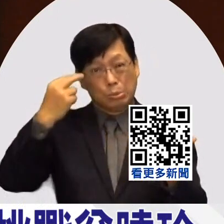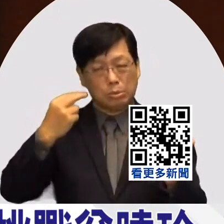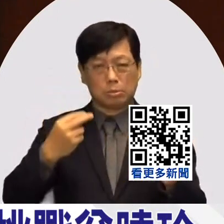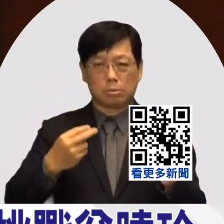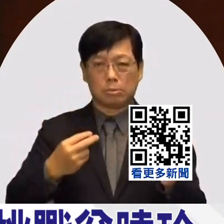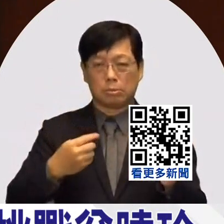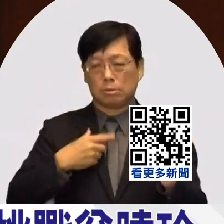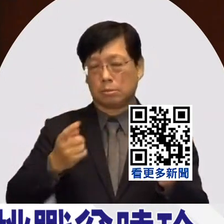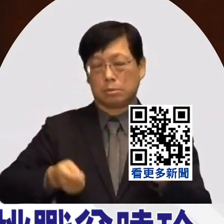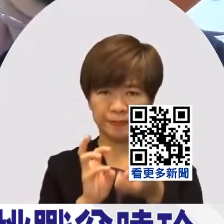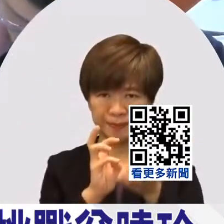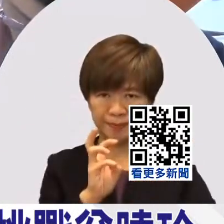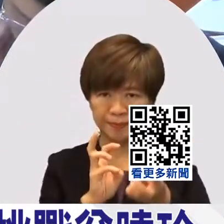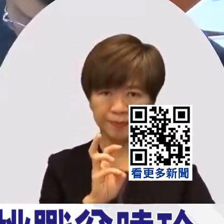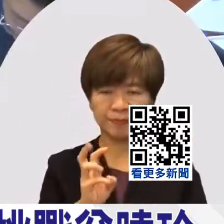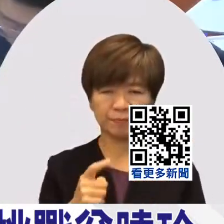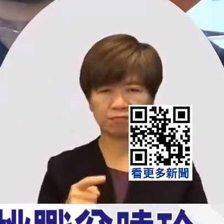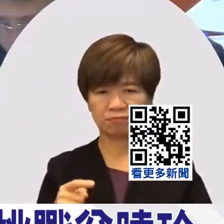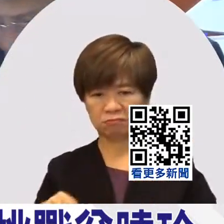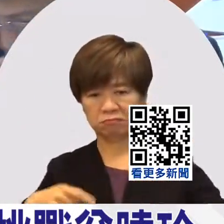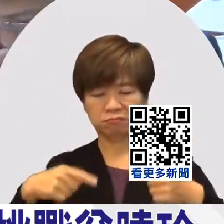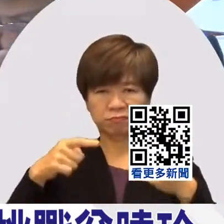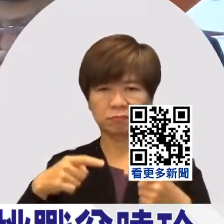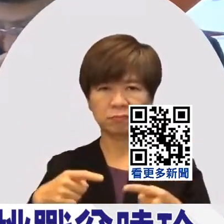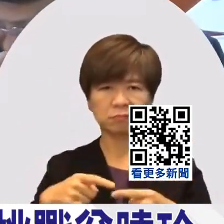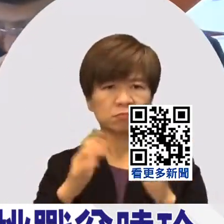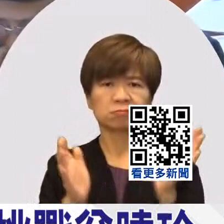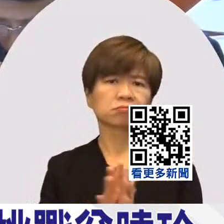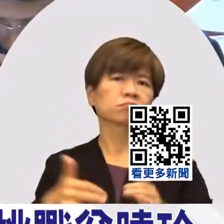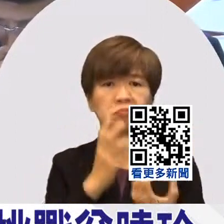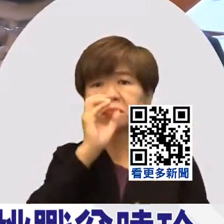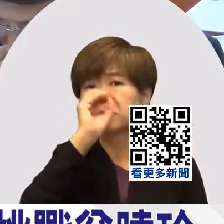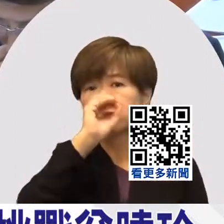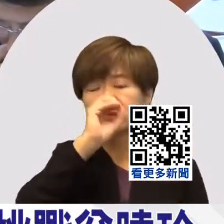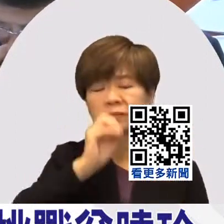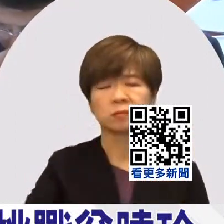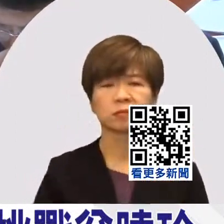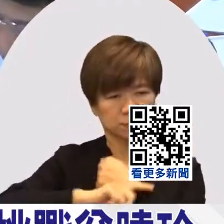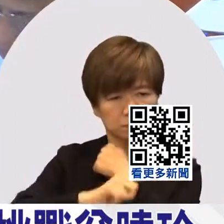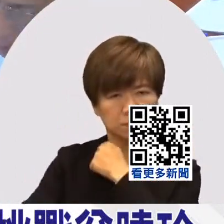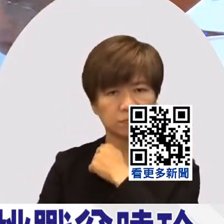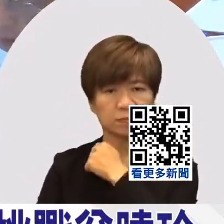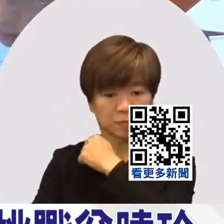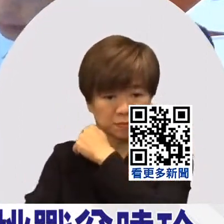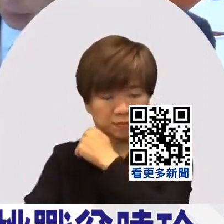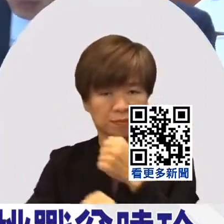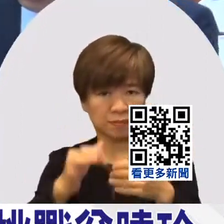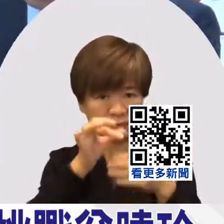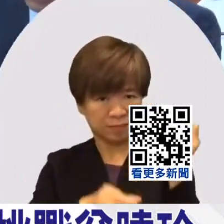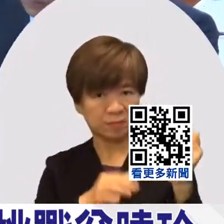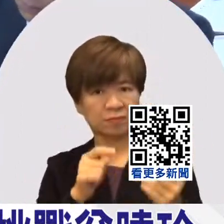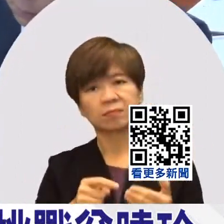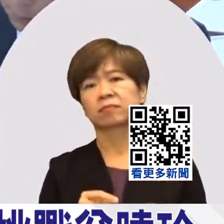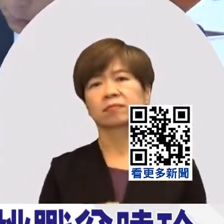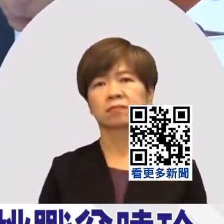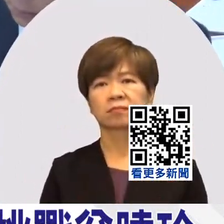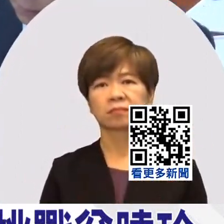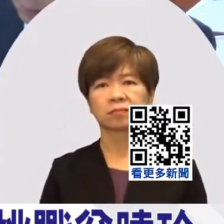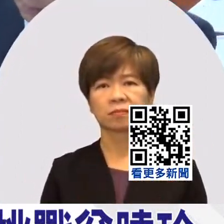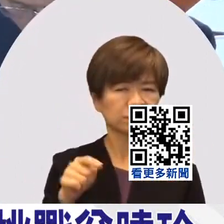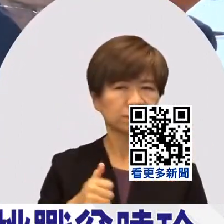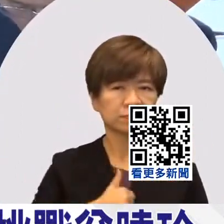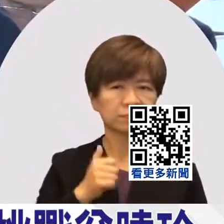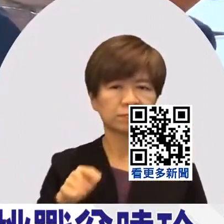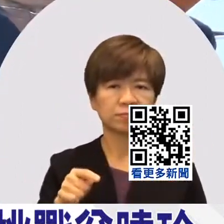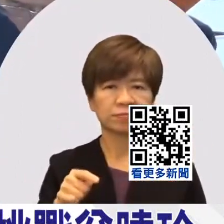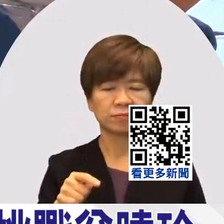为违宪的法律？ 争议案件都没有出现之前，不断的说已经违反了宪法机关忠诚的